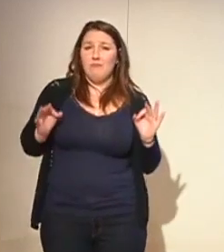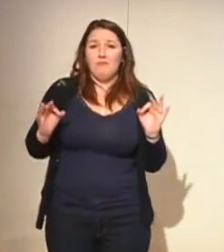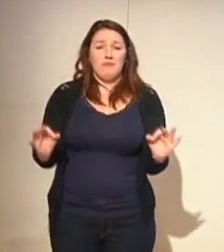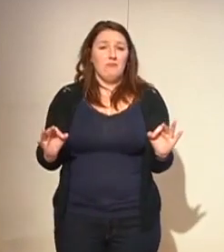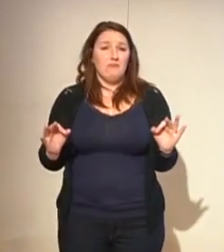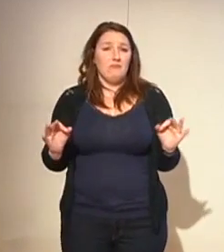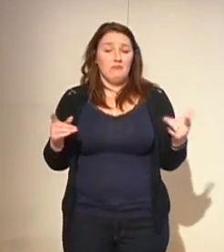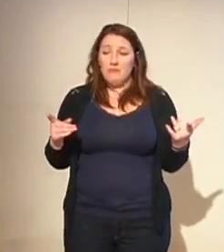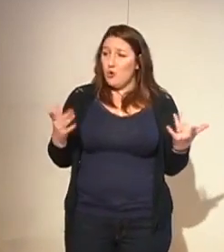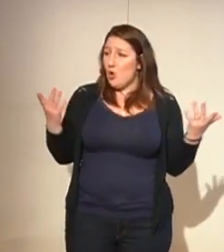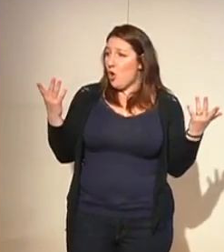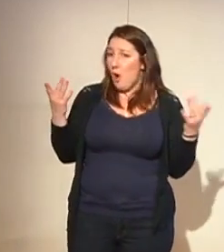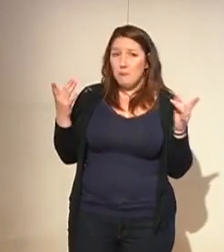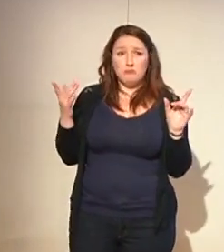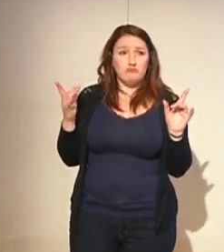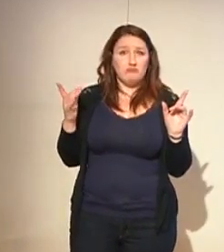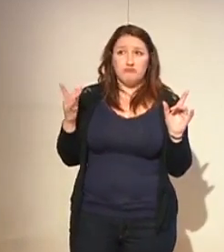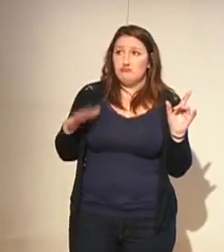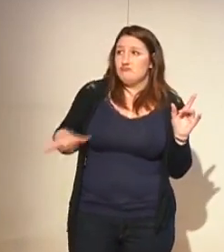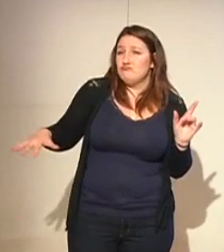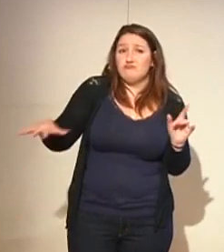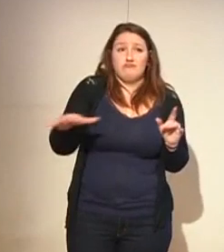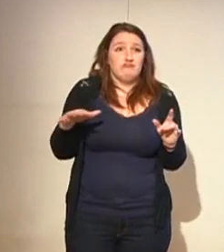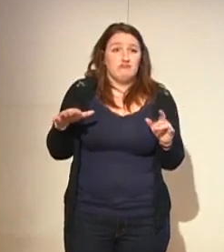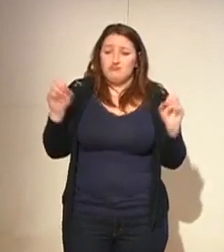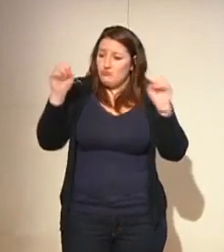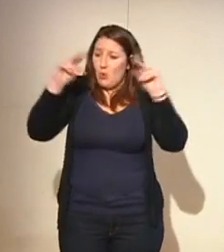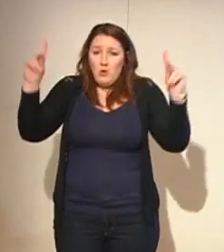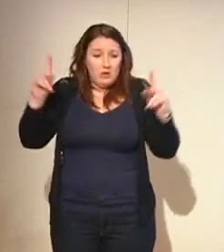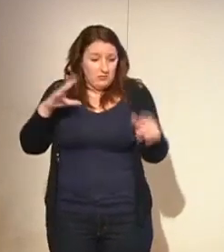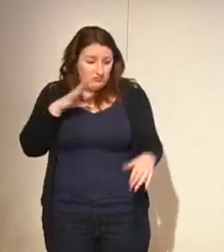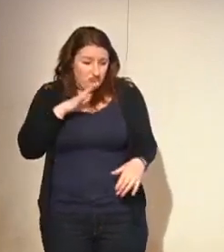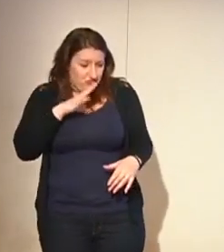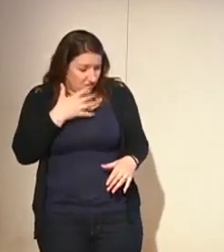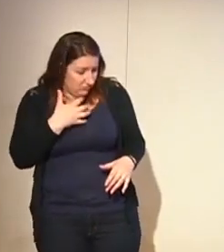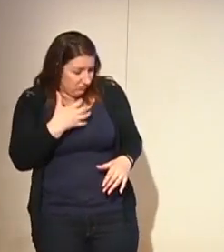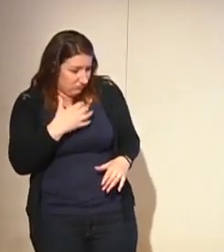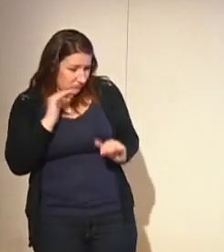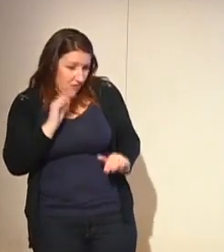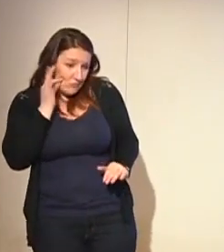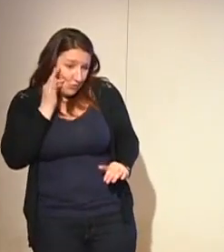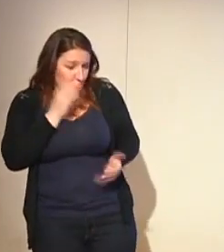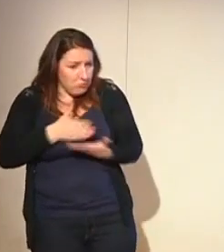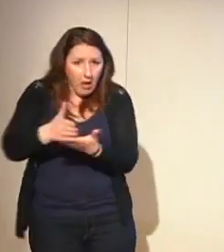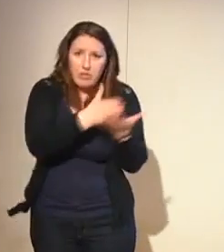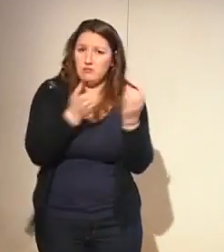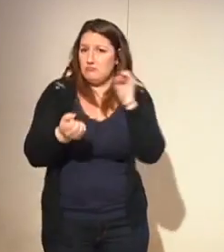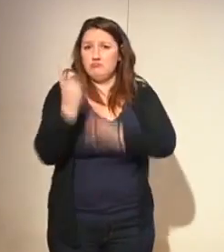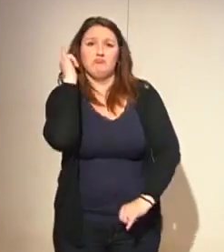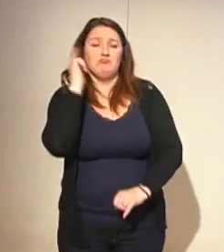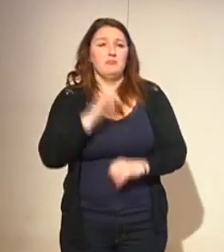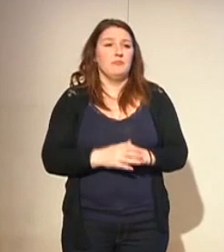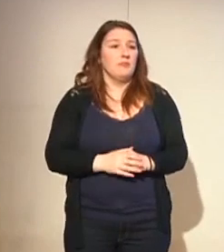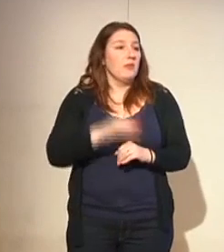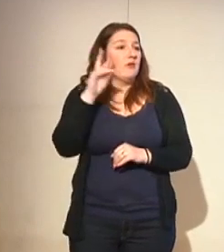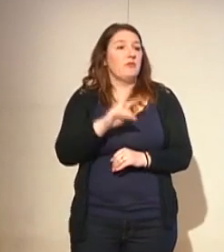partagent cette simplicité de vie et qui eux sont prêts à partager ce qu'ils ont donc notre liberté par rapport à l'argent évidemment